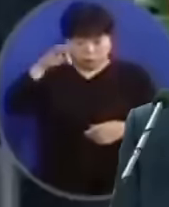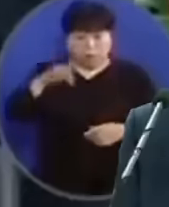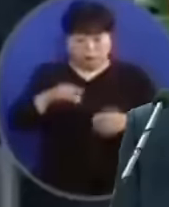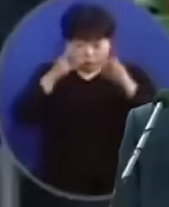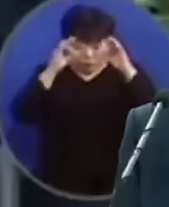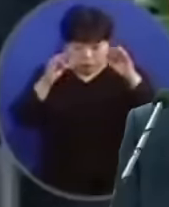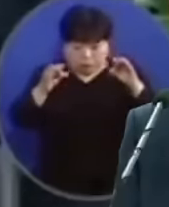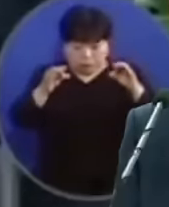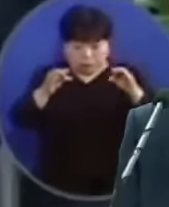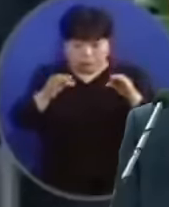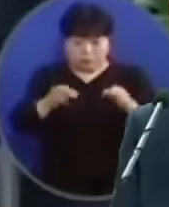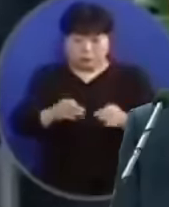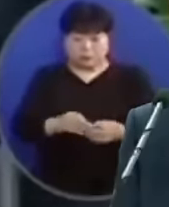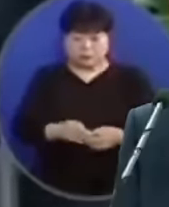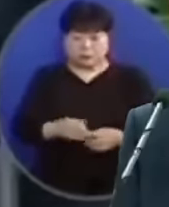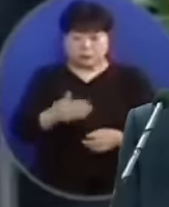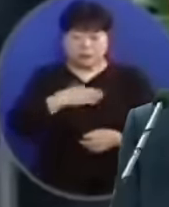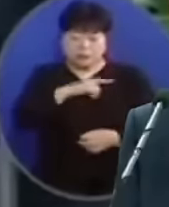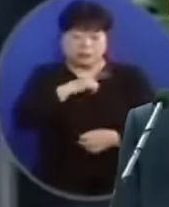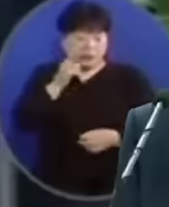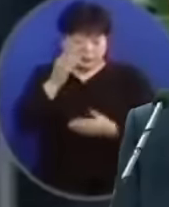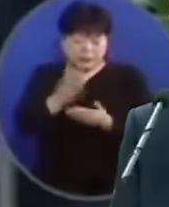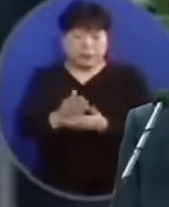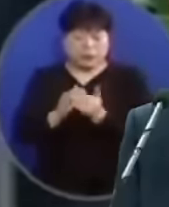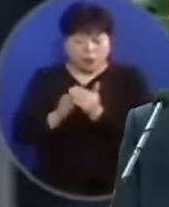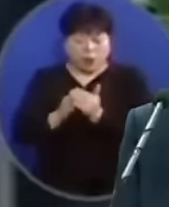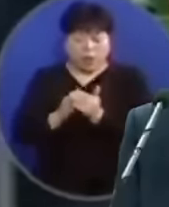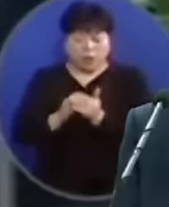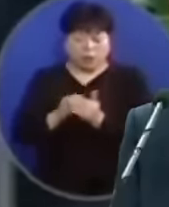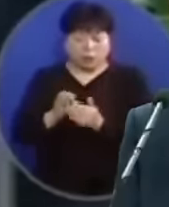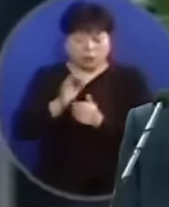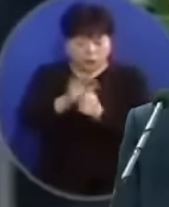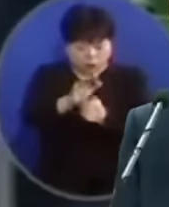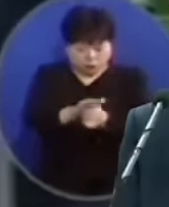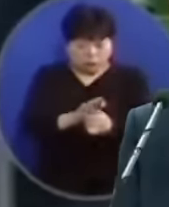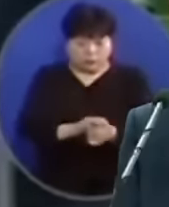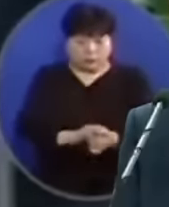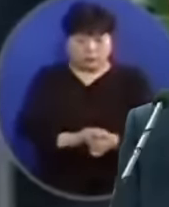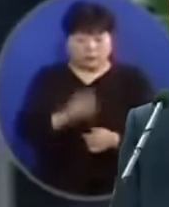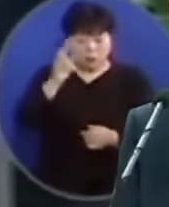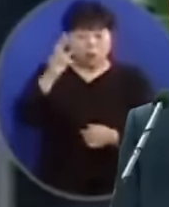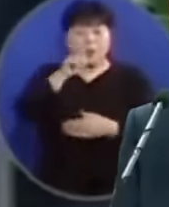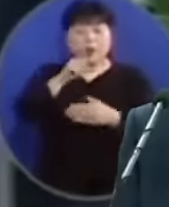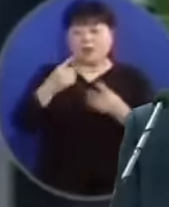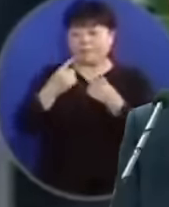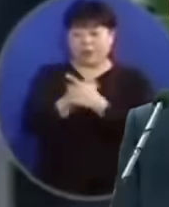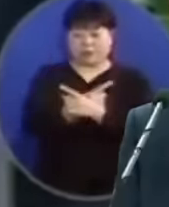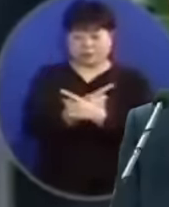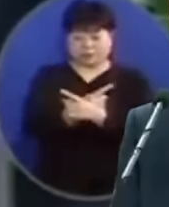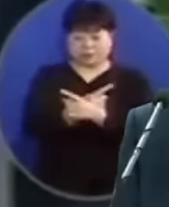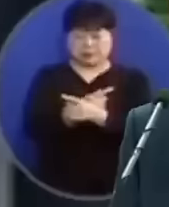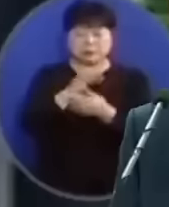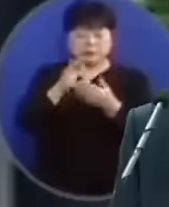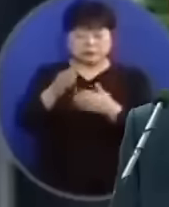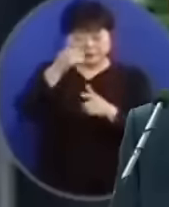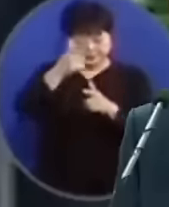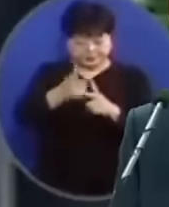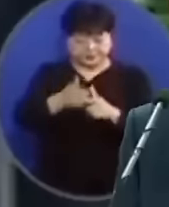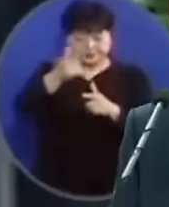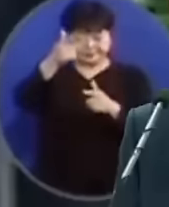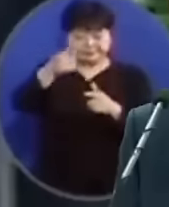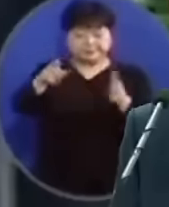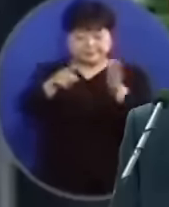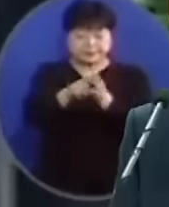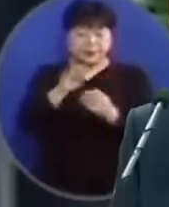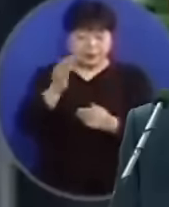다 지불해 주고 내 말은 하지 마라. 그리고 록펠러의 마음은 달라졌습니다. 그는 예수 그리스도를 믿게